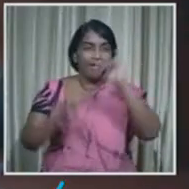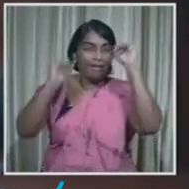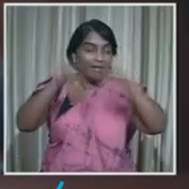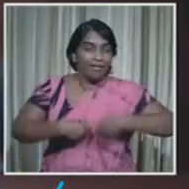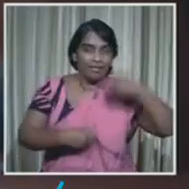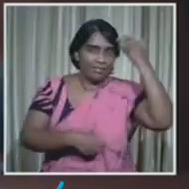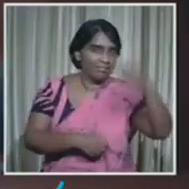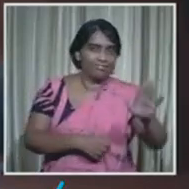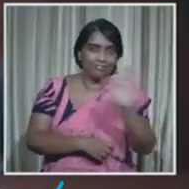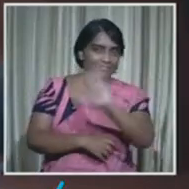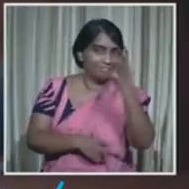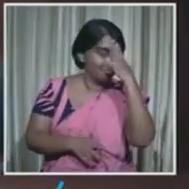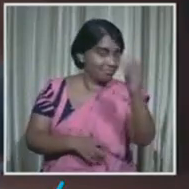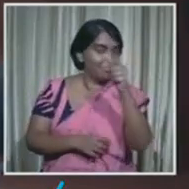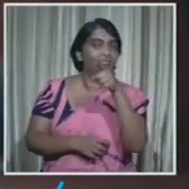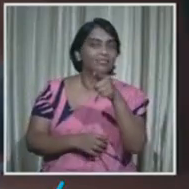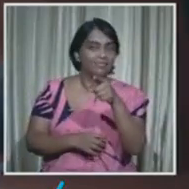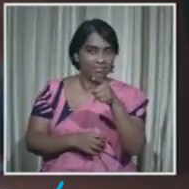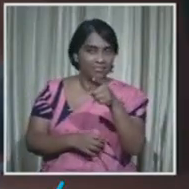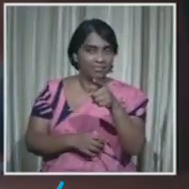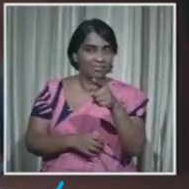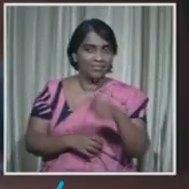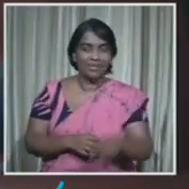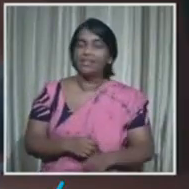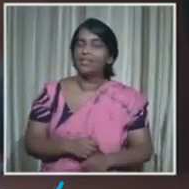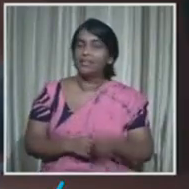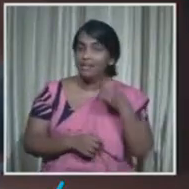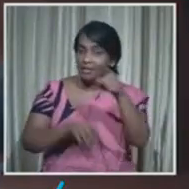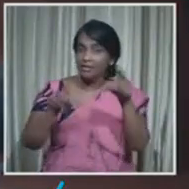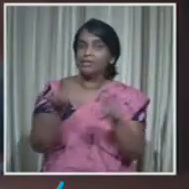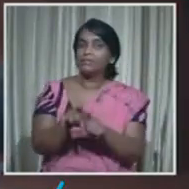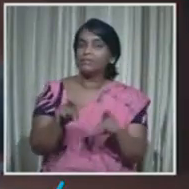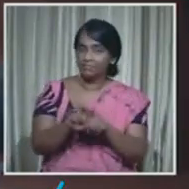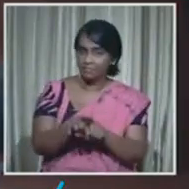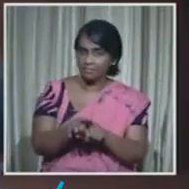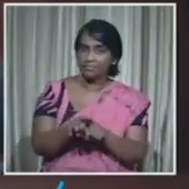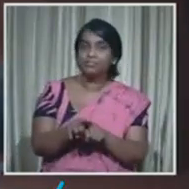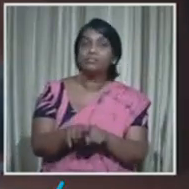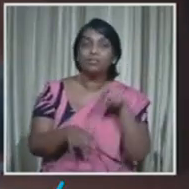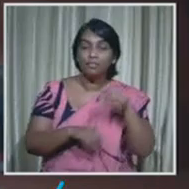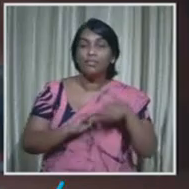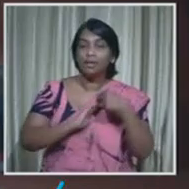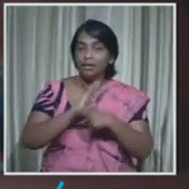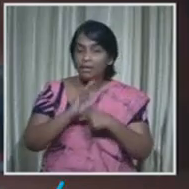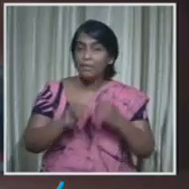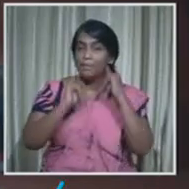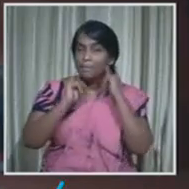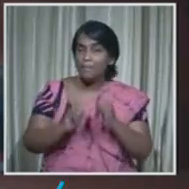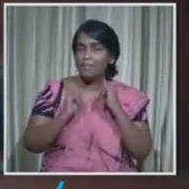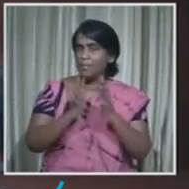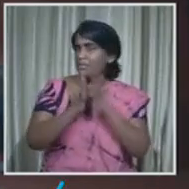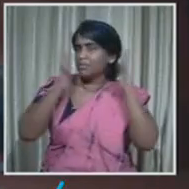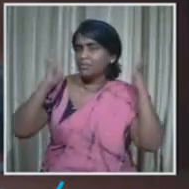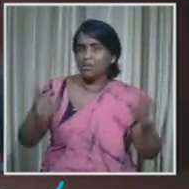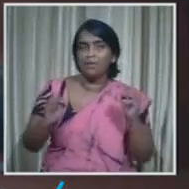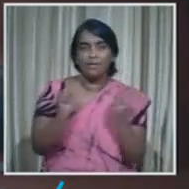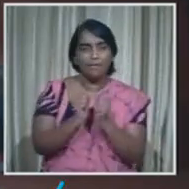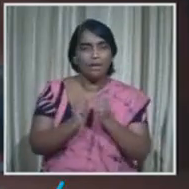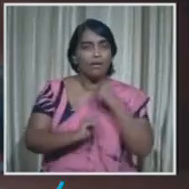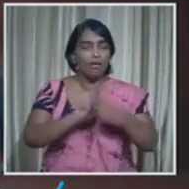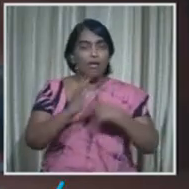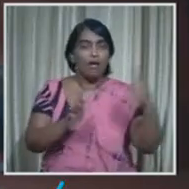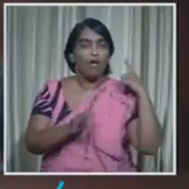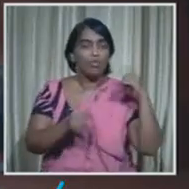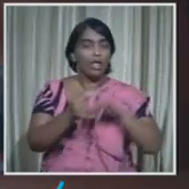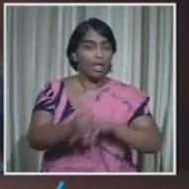දෙන්නේ නැහැ මතක තබා ගන්න ඒ නිසා ගරු කතානායකතුමනි මේ රටේ අපරාධ ගණනාවක් සිද්ධ වෙනකොට අපේ රටේ ආරක්ෂක ලේකම්